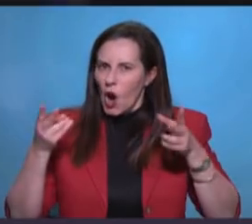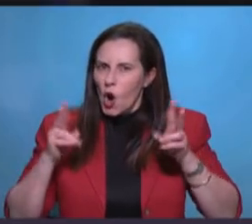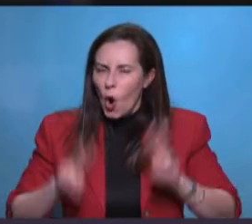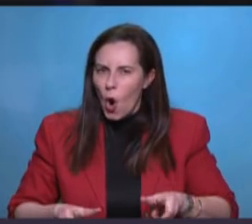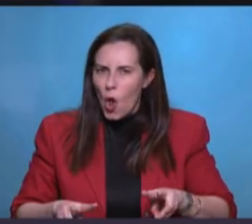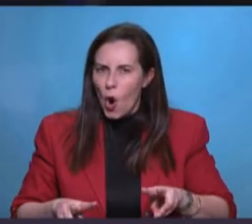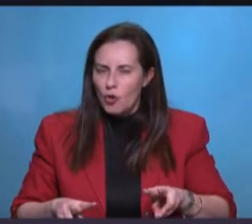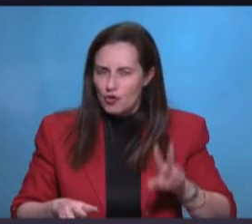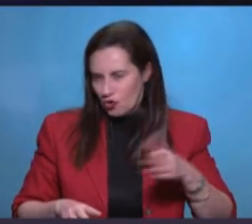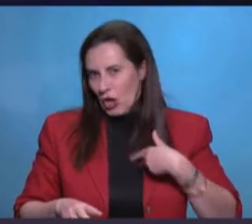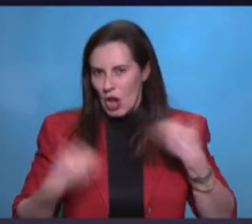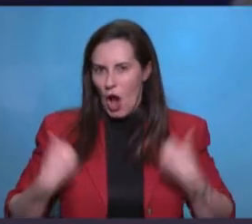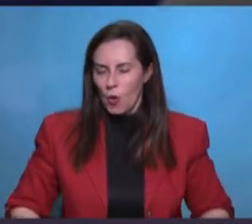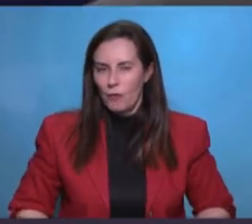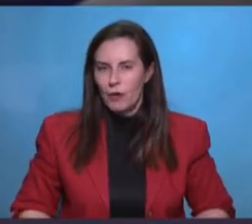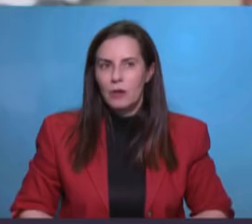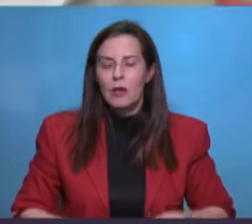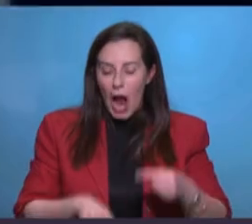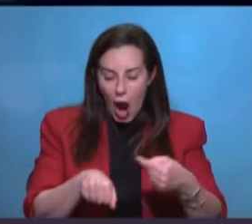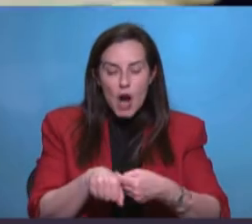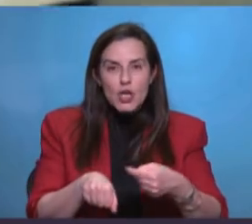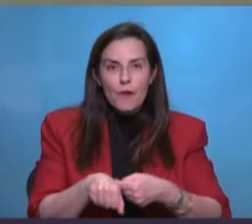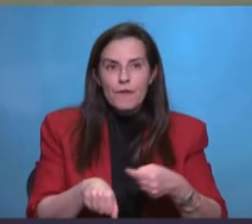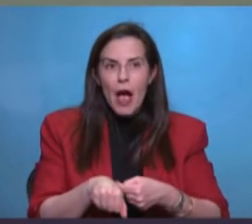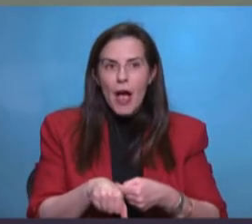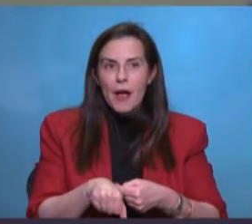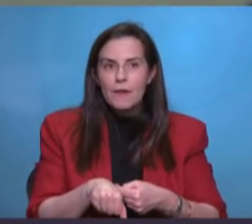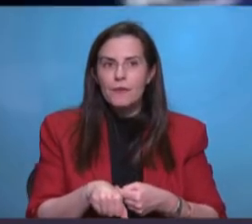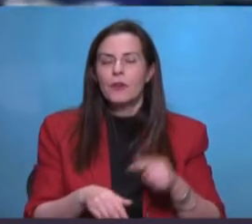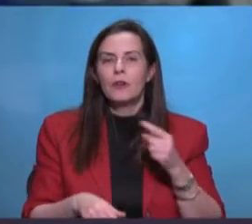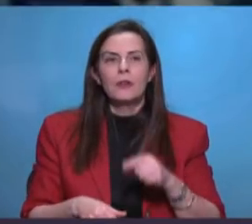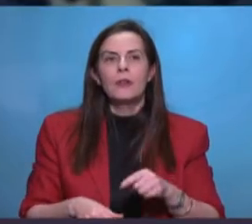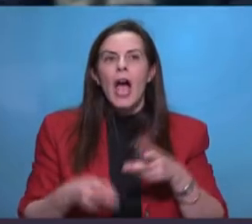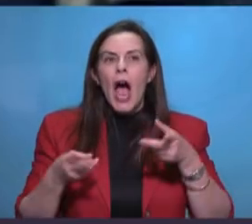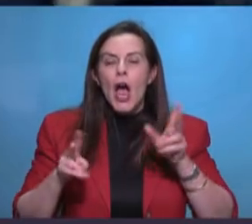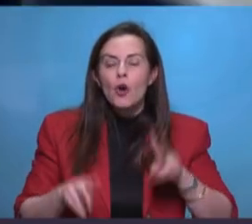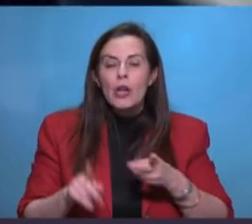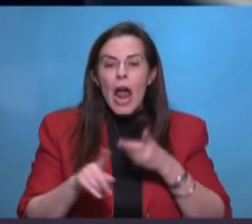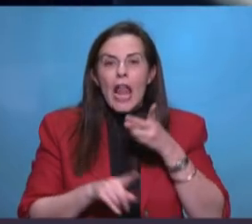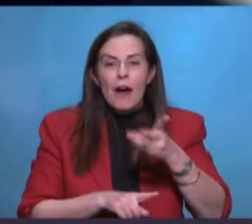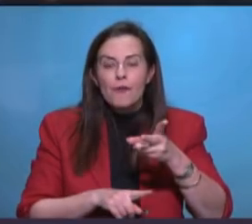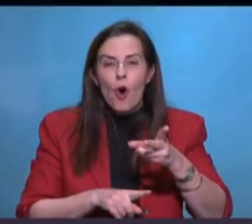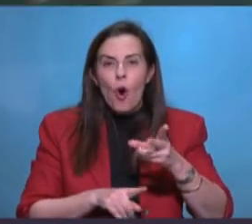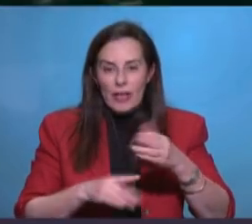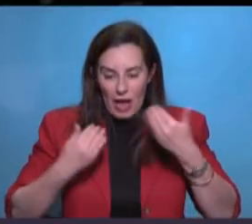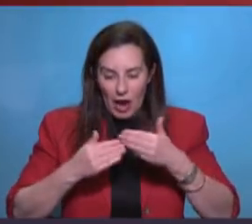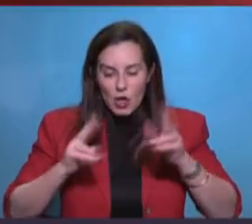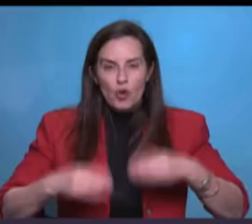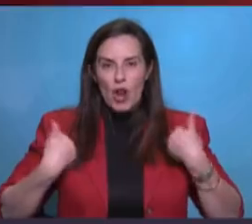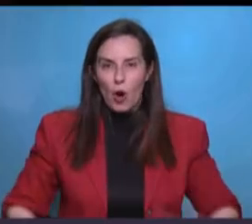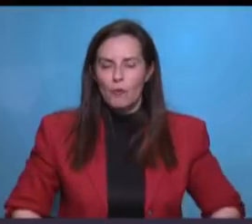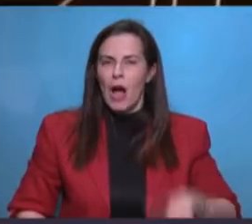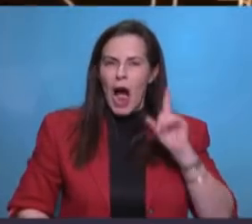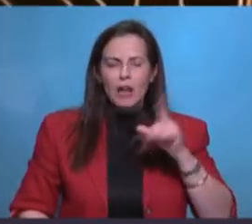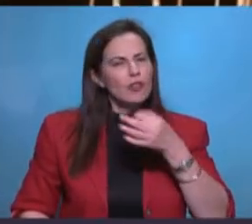הביולוגיות המוגבלות שלו. לשימוש בשבבים האלה קוראים היום ביו-הקינג, היכולת לפרוץ את גבולות הביולוגיה. אז הלכנו